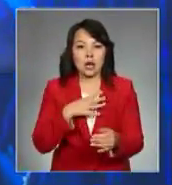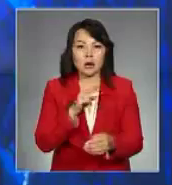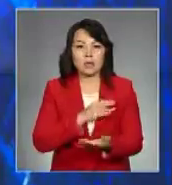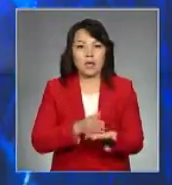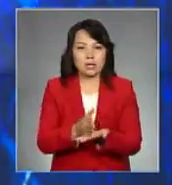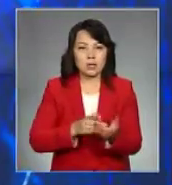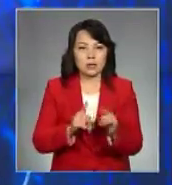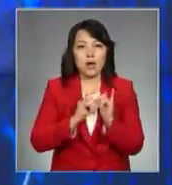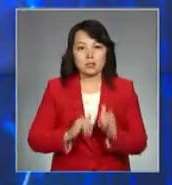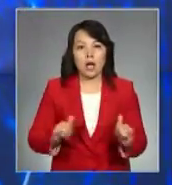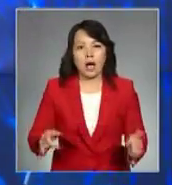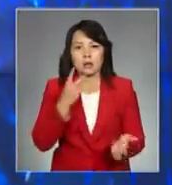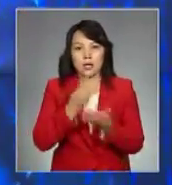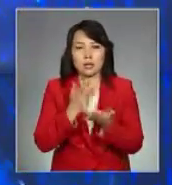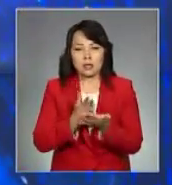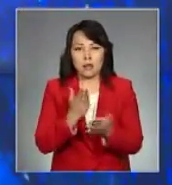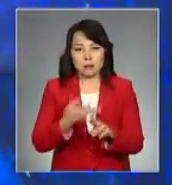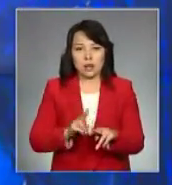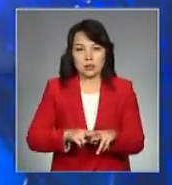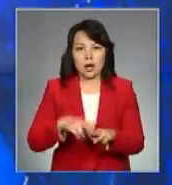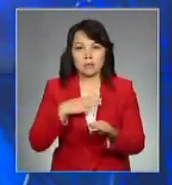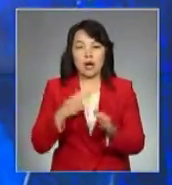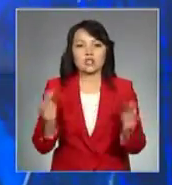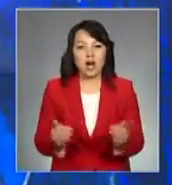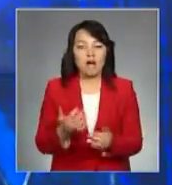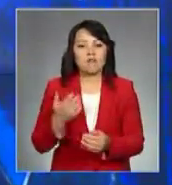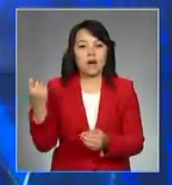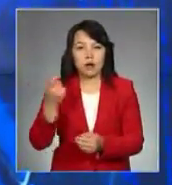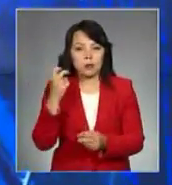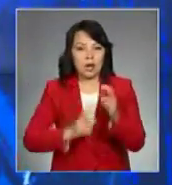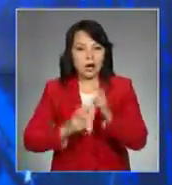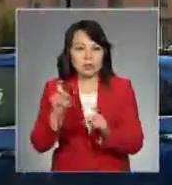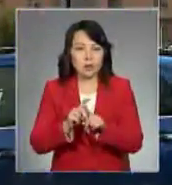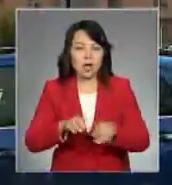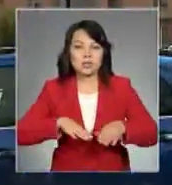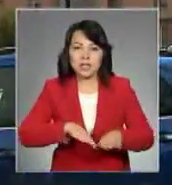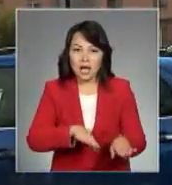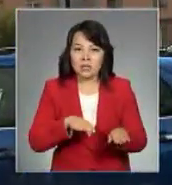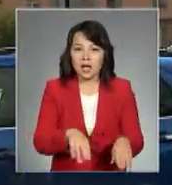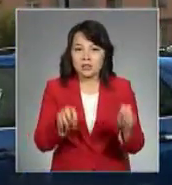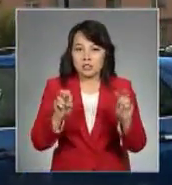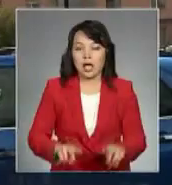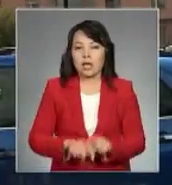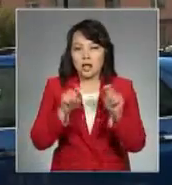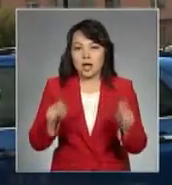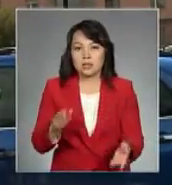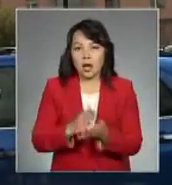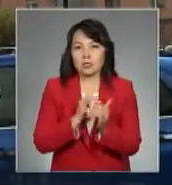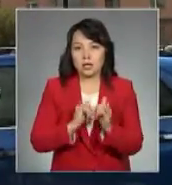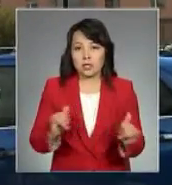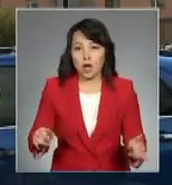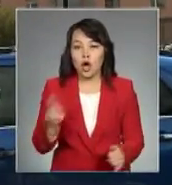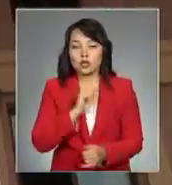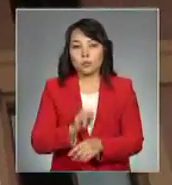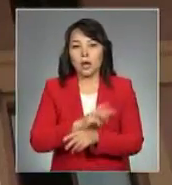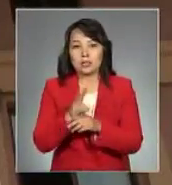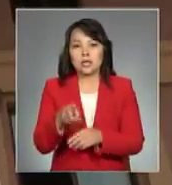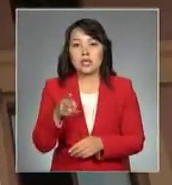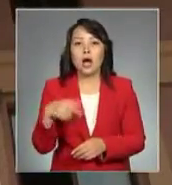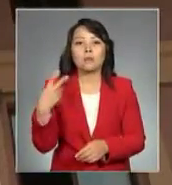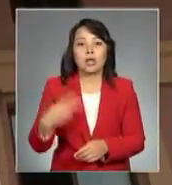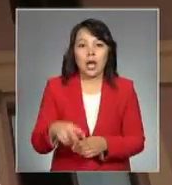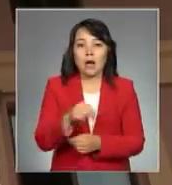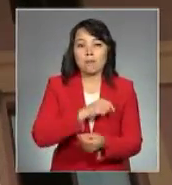саласы да қарқынды дамып келеді. Әсіресе шағын фабрика мен тігін цех ашқан кәсіпкерлердің саны артқан. Бұл ретте жұмыспен қамту